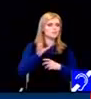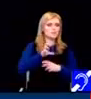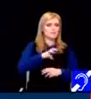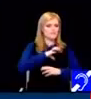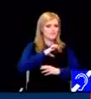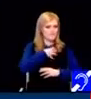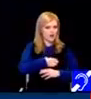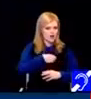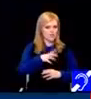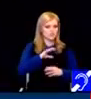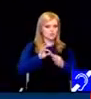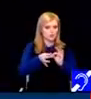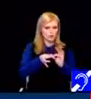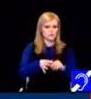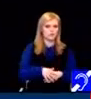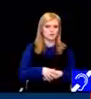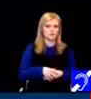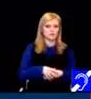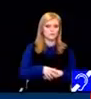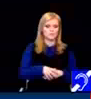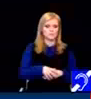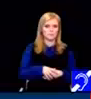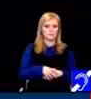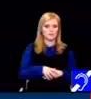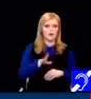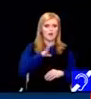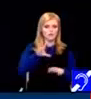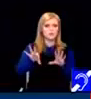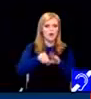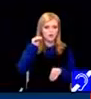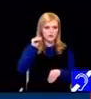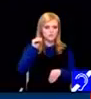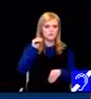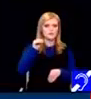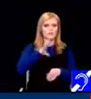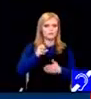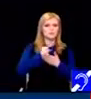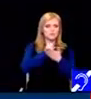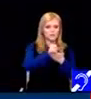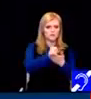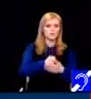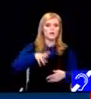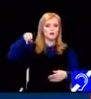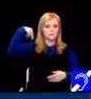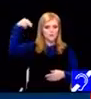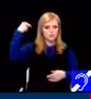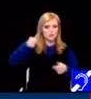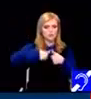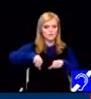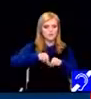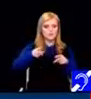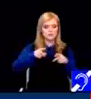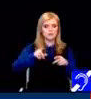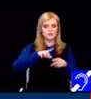importantă și dificilă misiune, anume a fost ales, desemnat, mai bine zis, președinte a Biroului